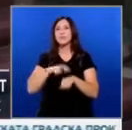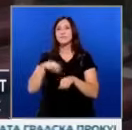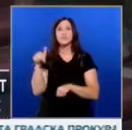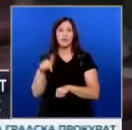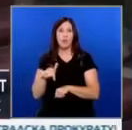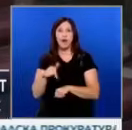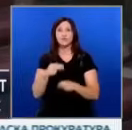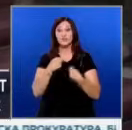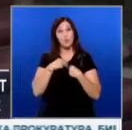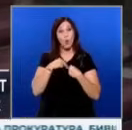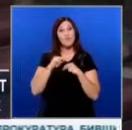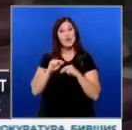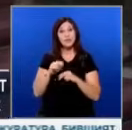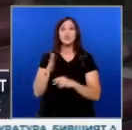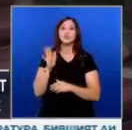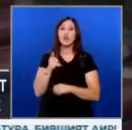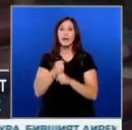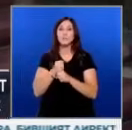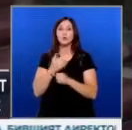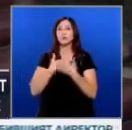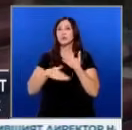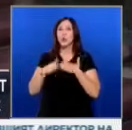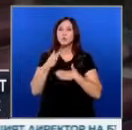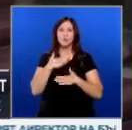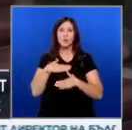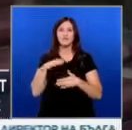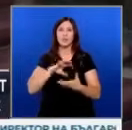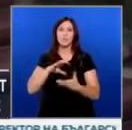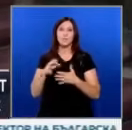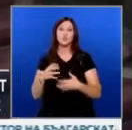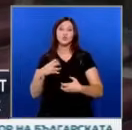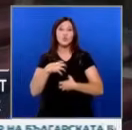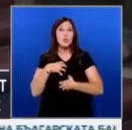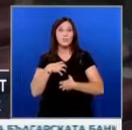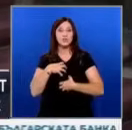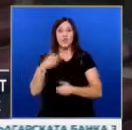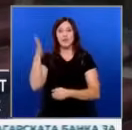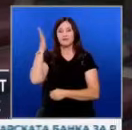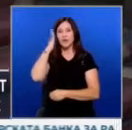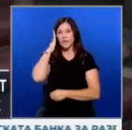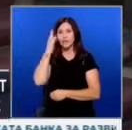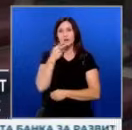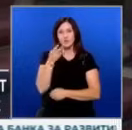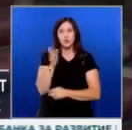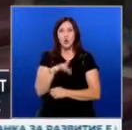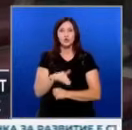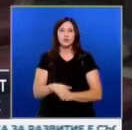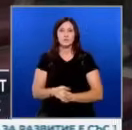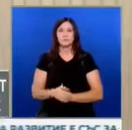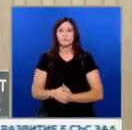Димитър Главчев увери, че ще работи за успокояване на политическото напрежение в страната. Вижте още.